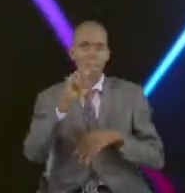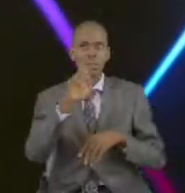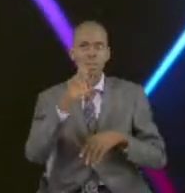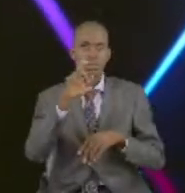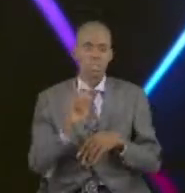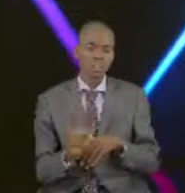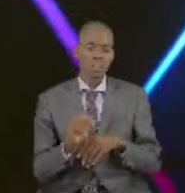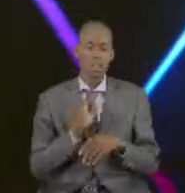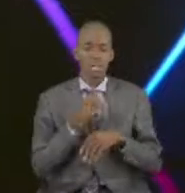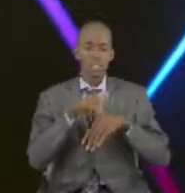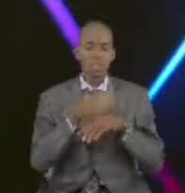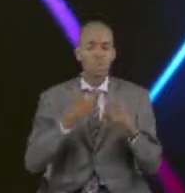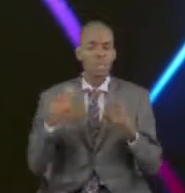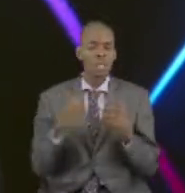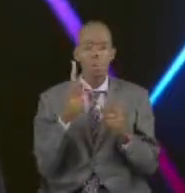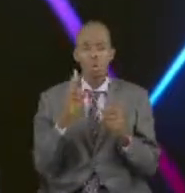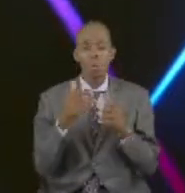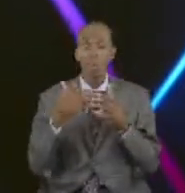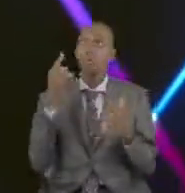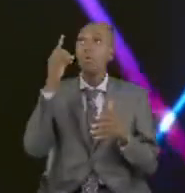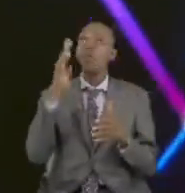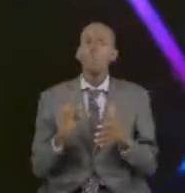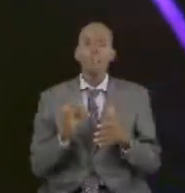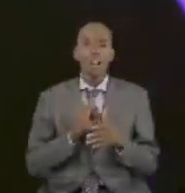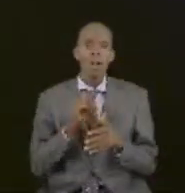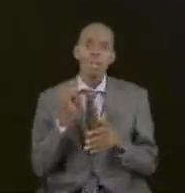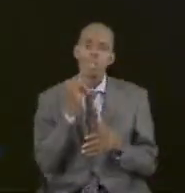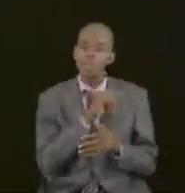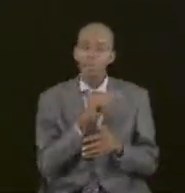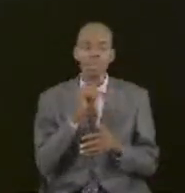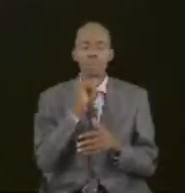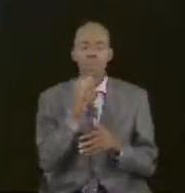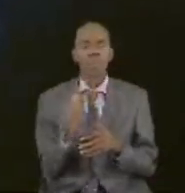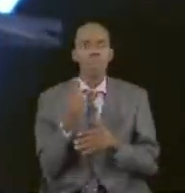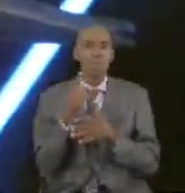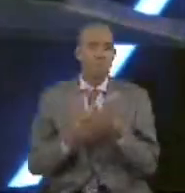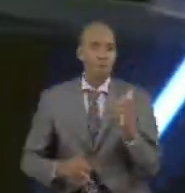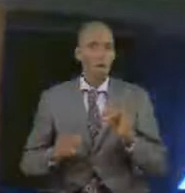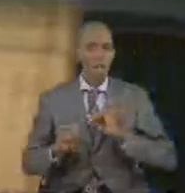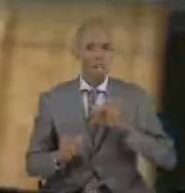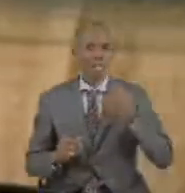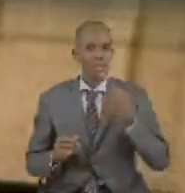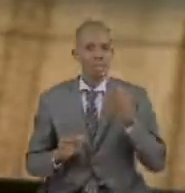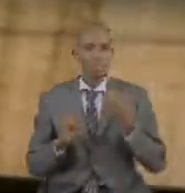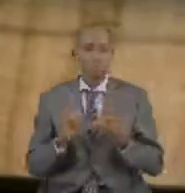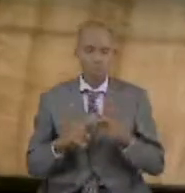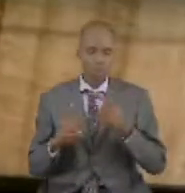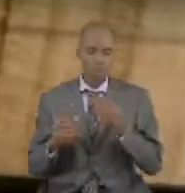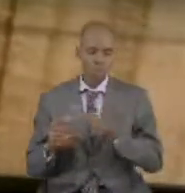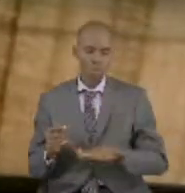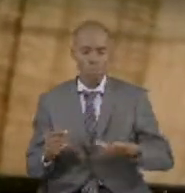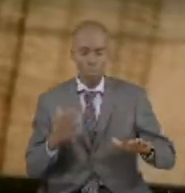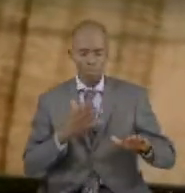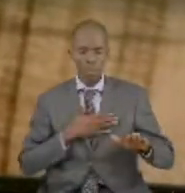n'importe qui les sms devant dieu je ne m'en points ce que je dis aux enfants mes enfants